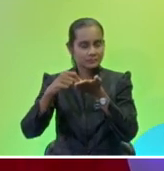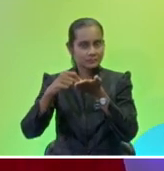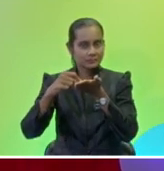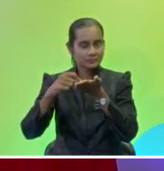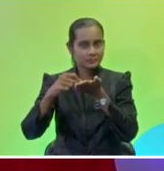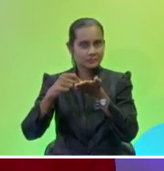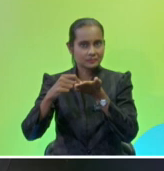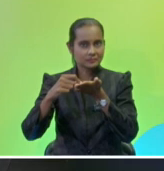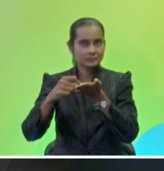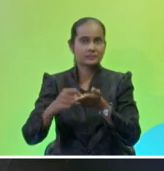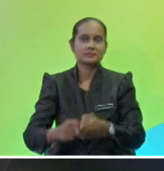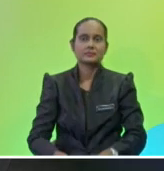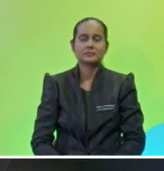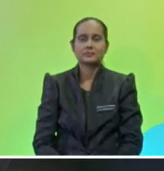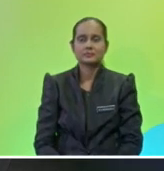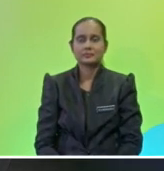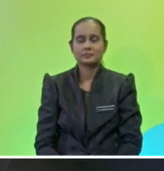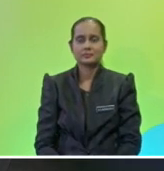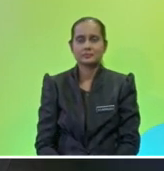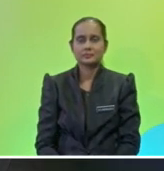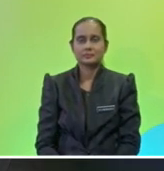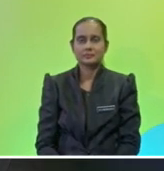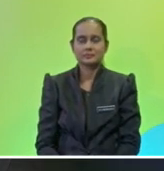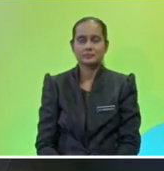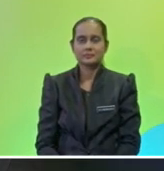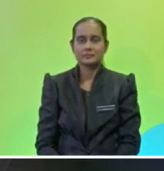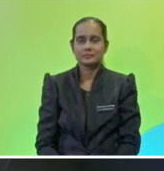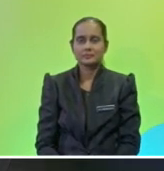dan kita tengok hasilnya betul atau tidak